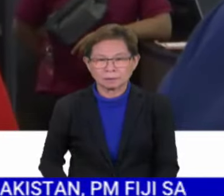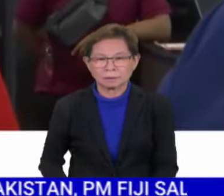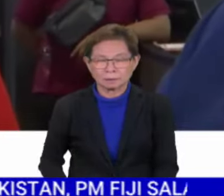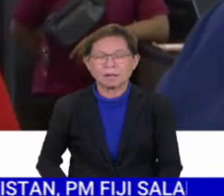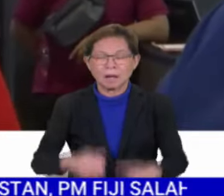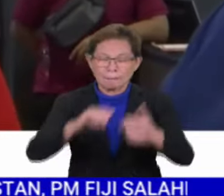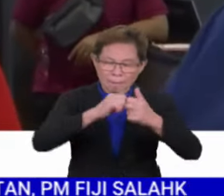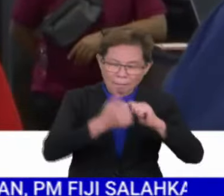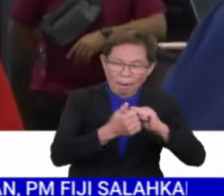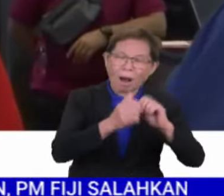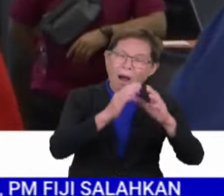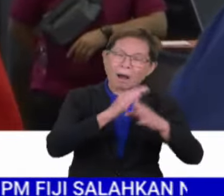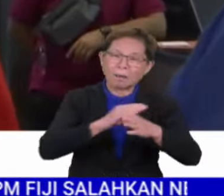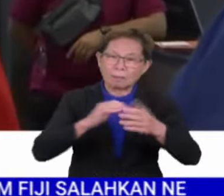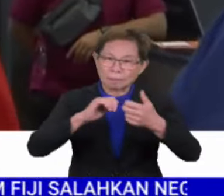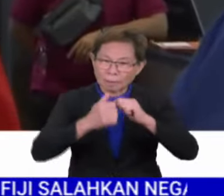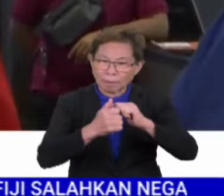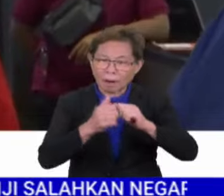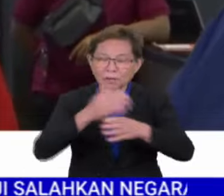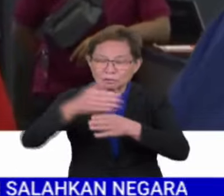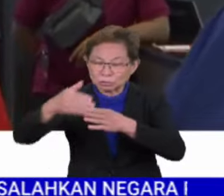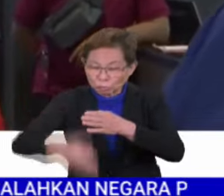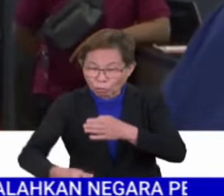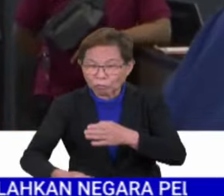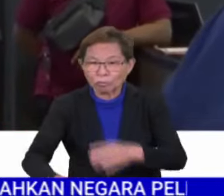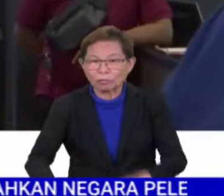diatasi apabila